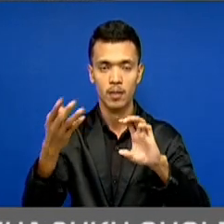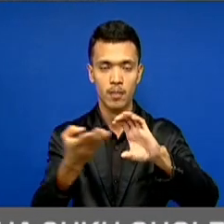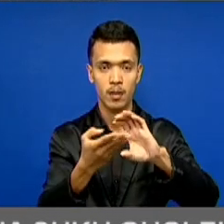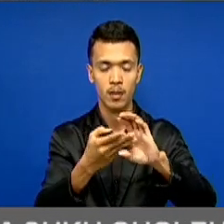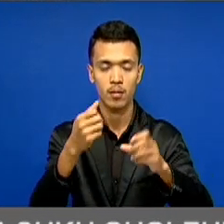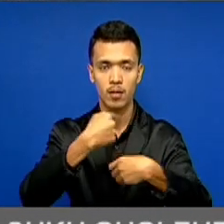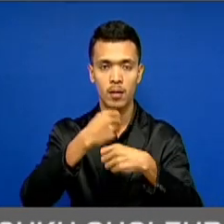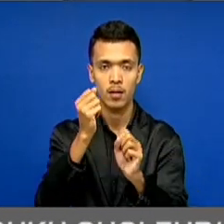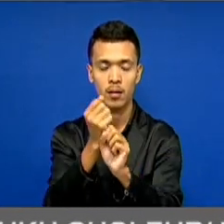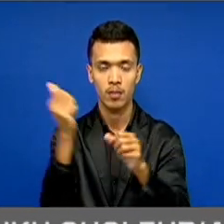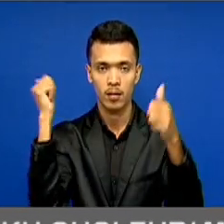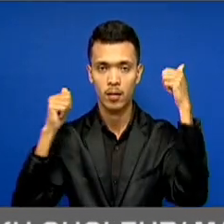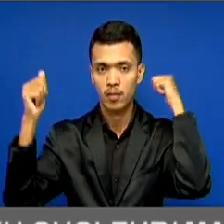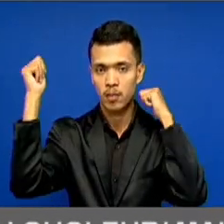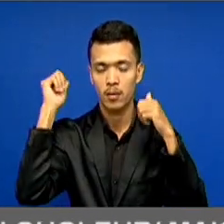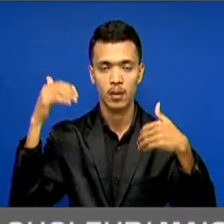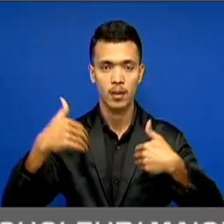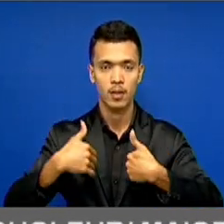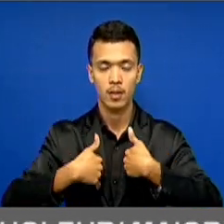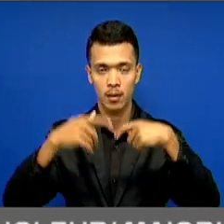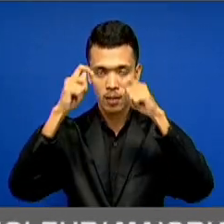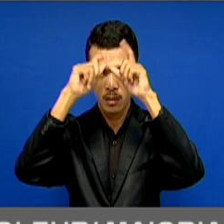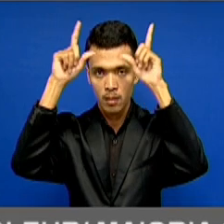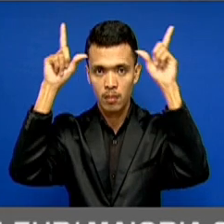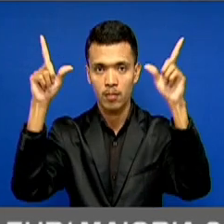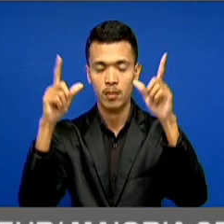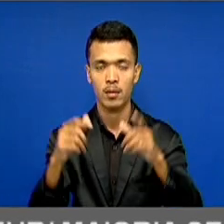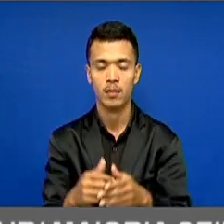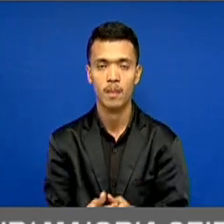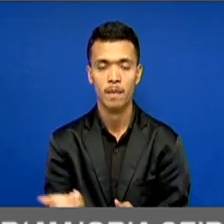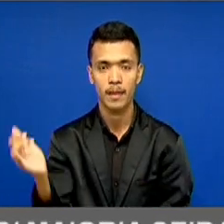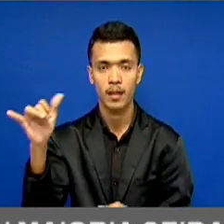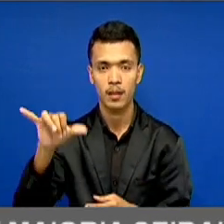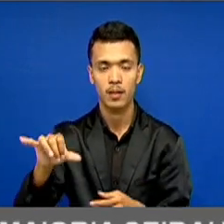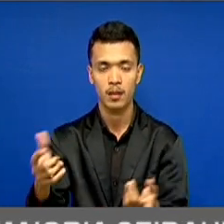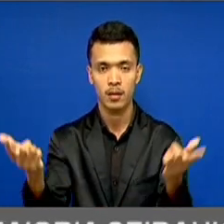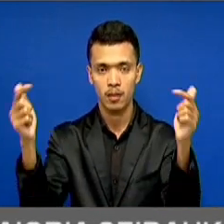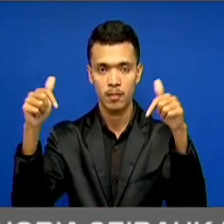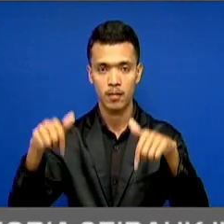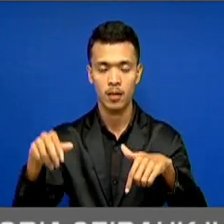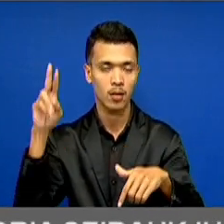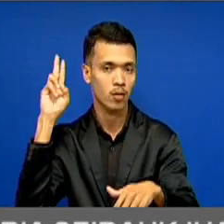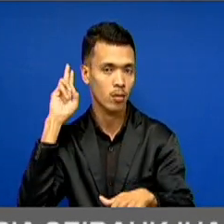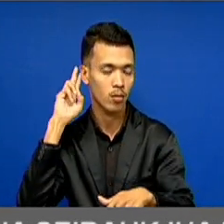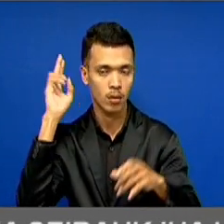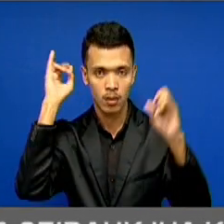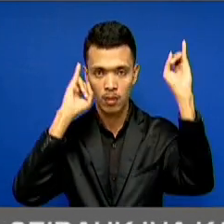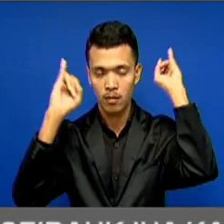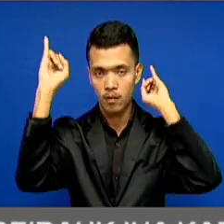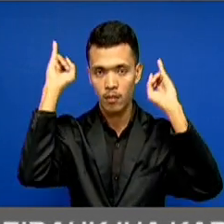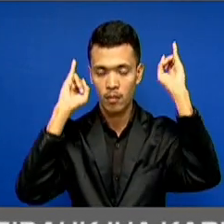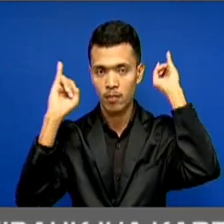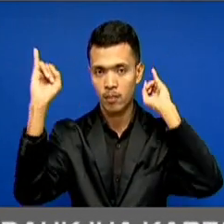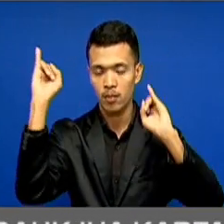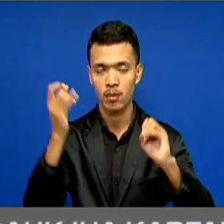iha Timor Leste. Ibu siramai ne akar kat merona informasaun rumah, iha kar lolosnya ne tebel diangkat siramai hang sama